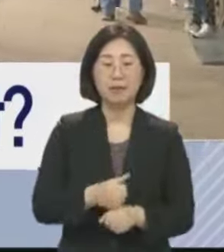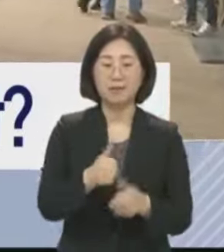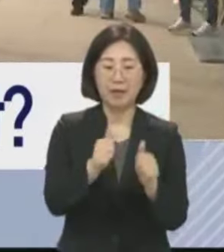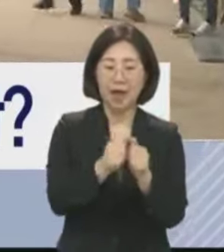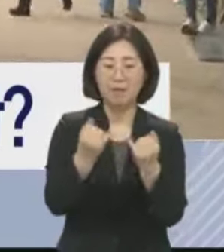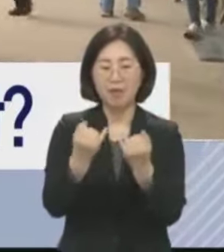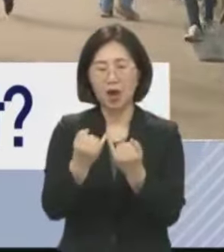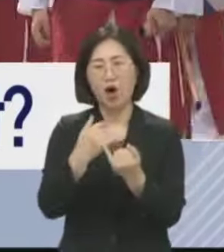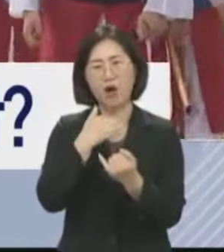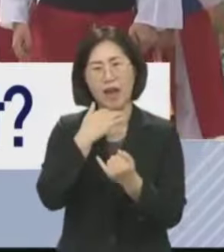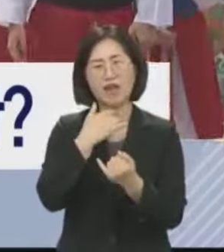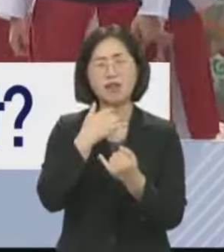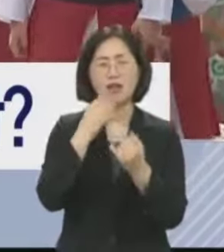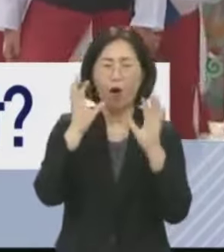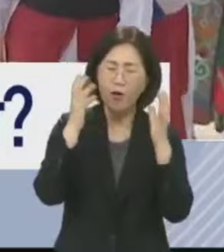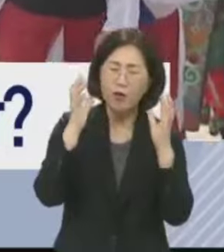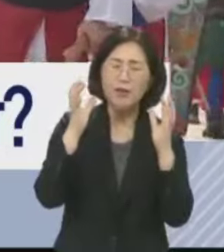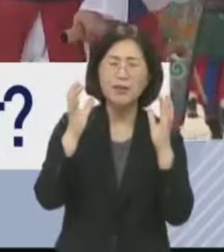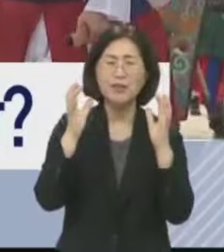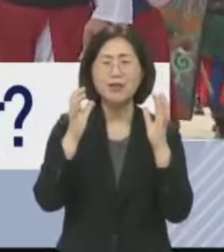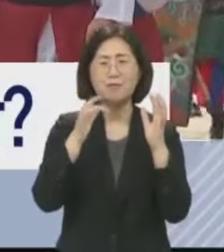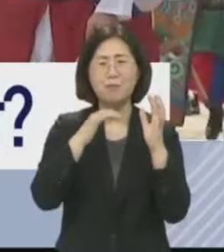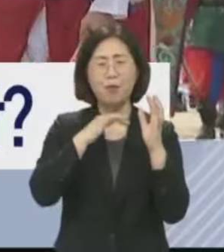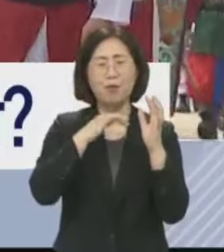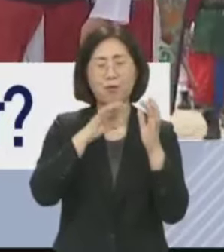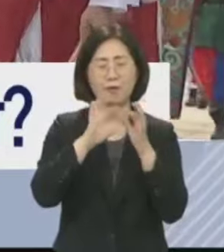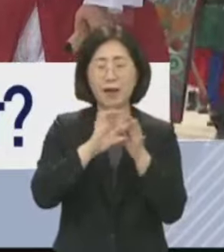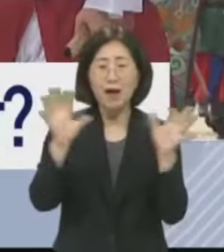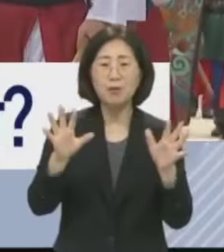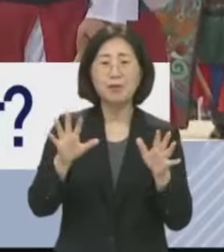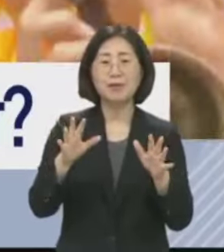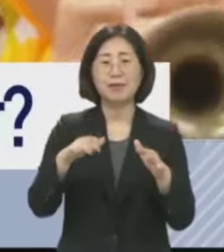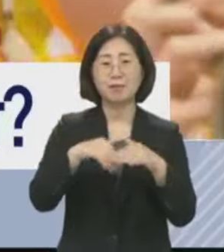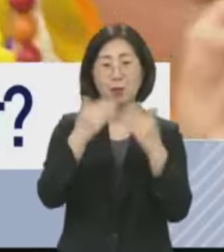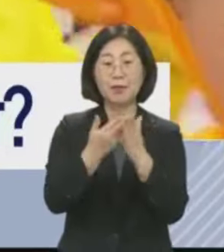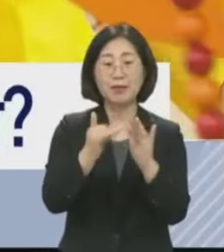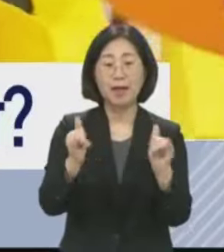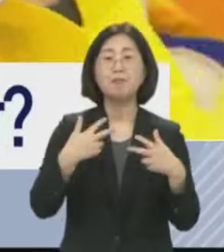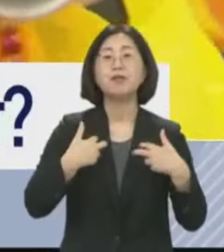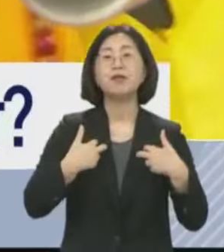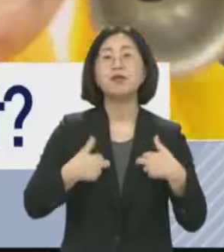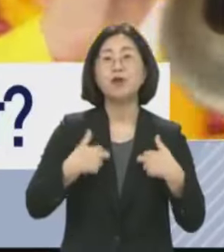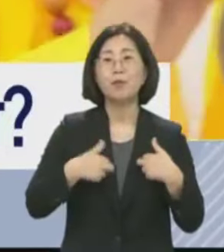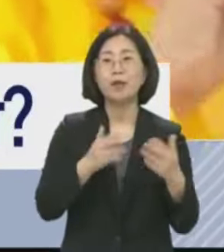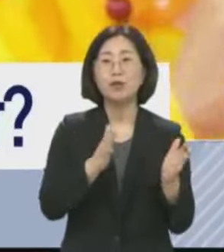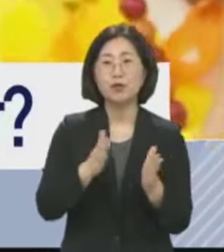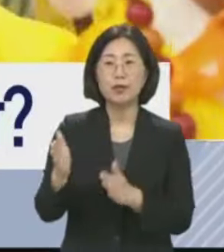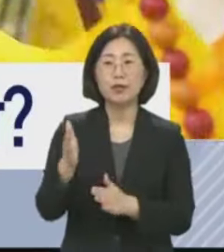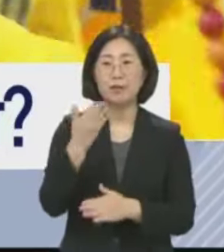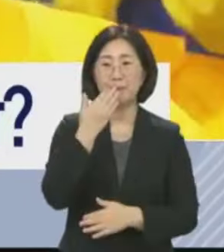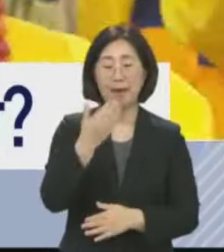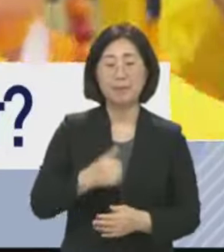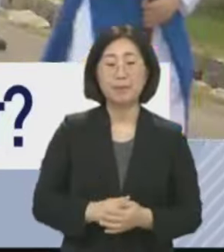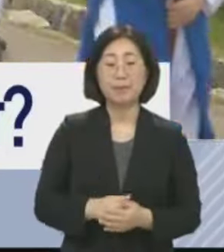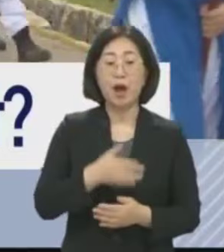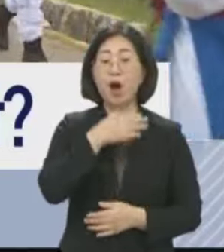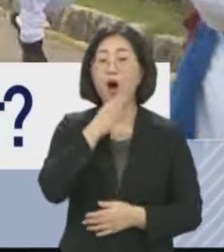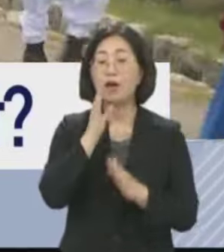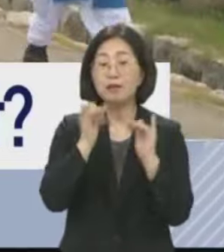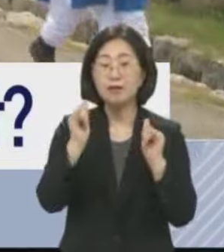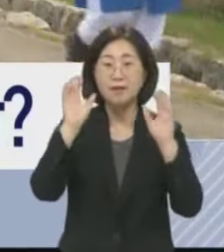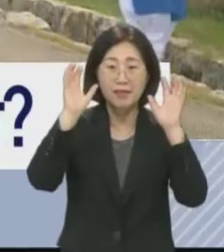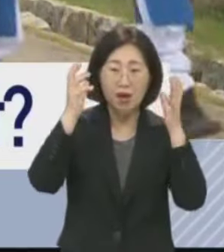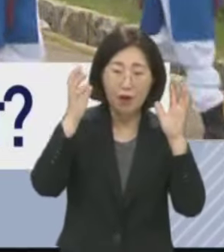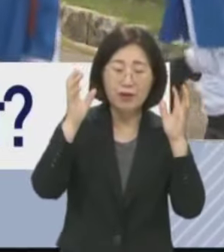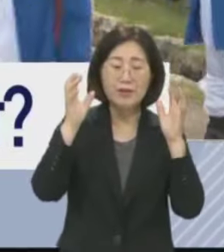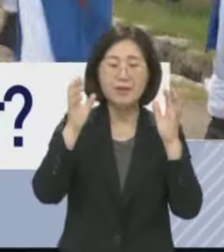남녀노소 누구나가 계층과 구분 없이 즐길 수 있는 그런 축제로 이렇게 준비를 했다는 말씀을 드리고요. 어르신에서부터 어린이